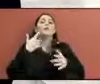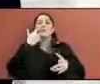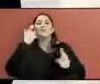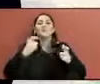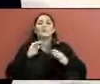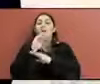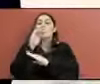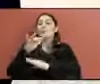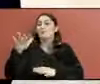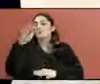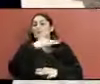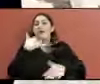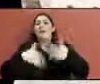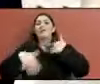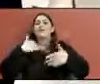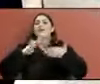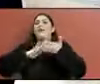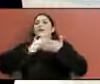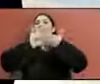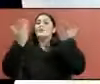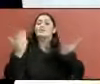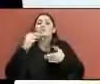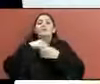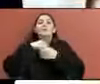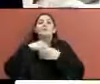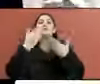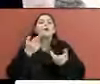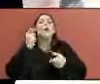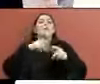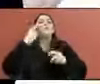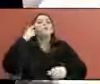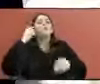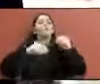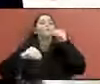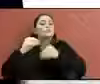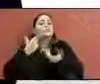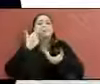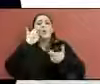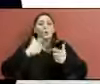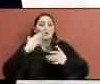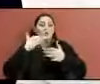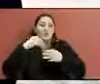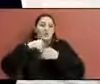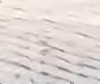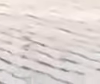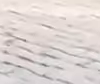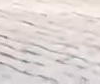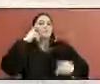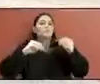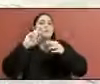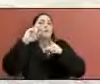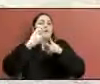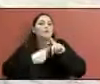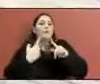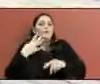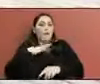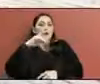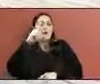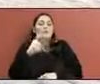için Gölcük özelinde yaptığınız ya da yapmayı düşündüğünüz bir proje var mı? Evet.